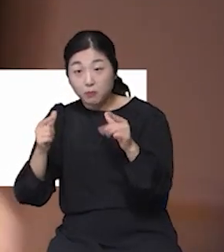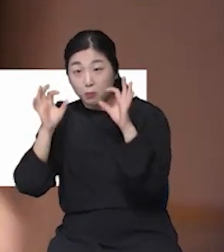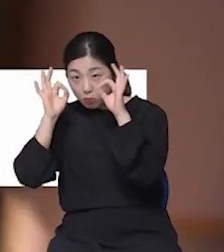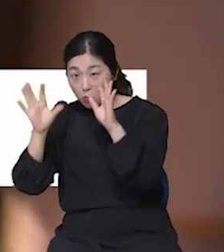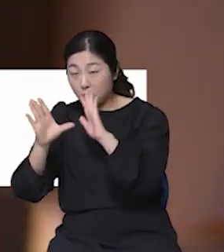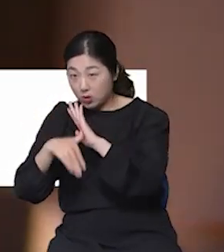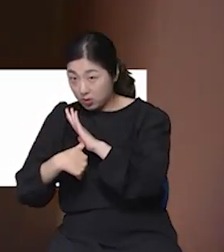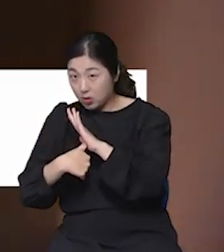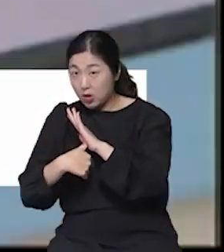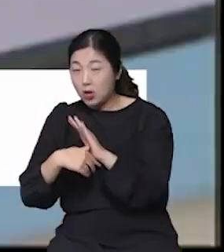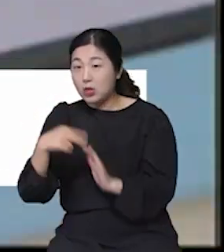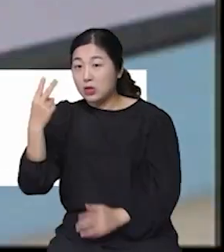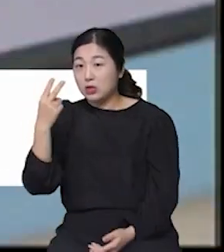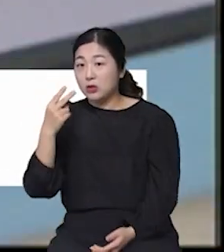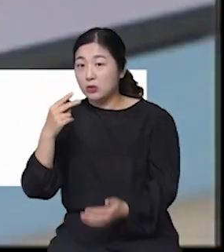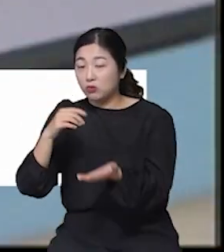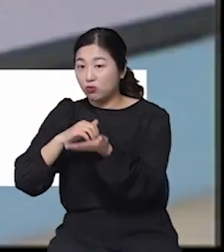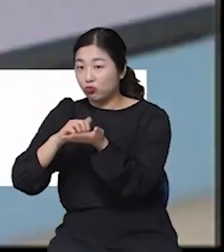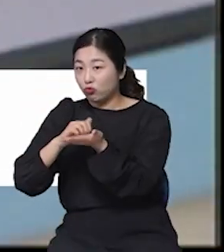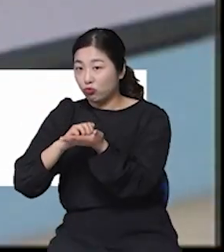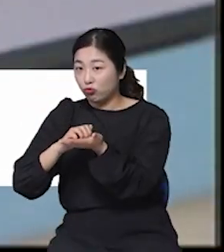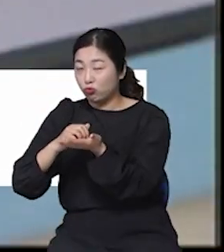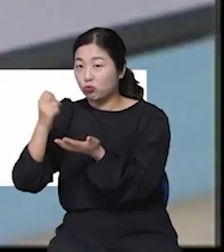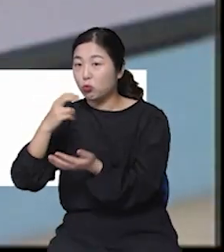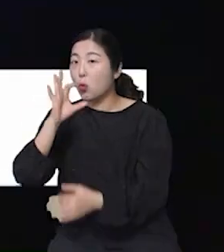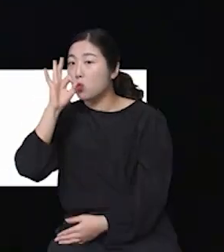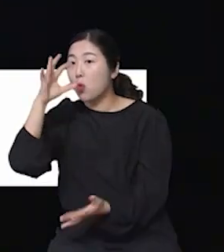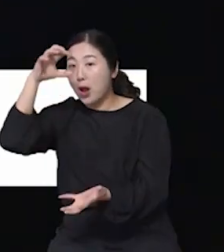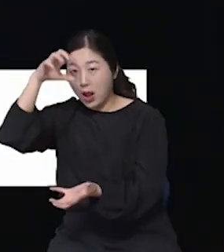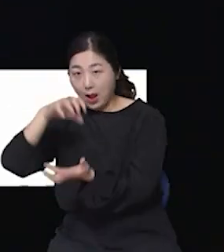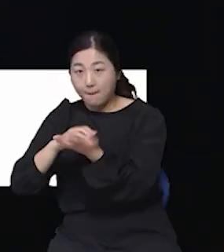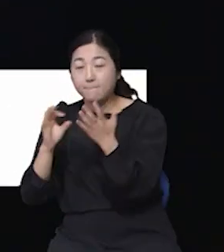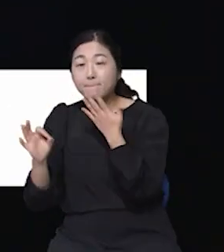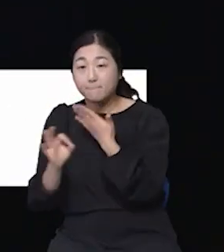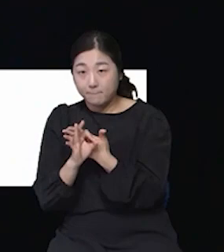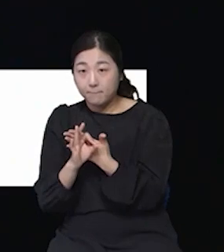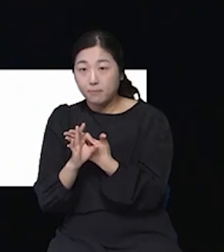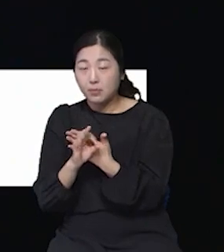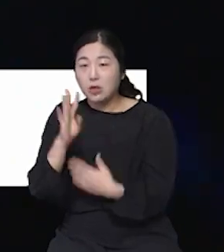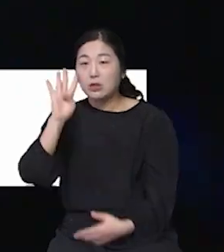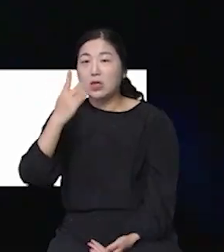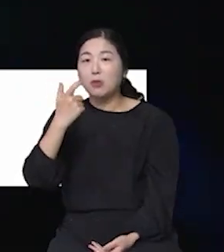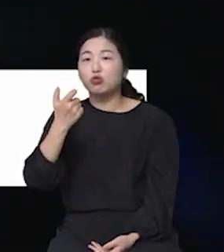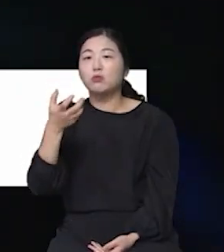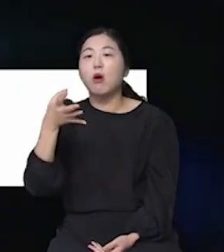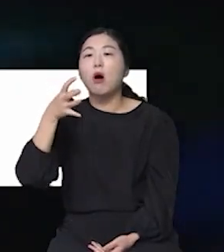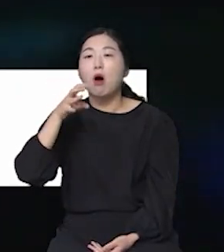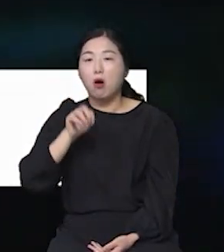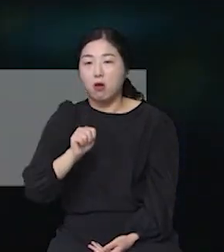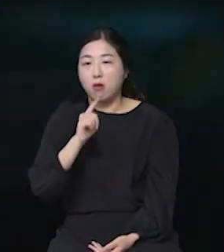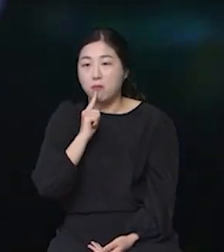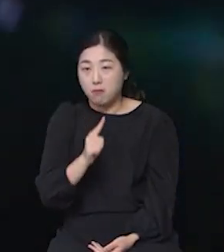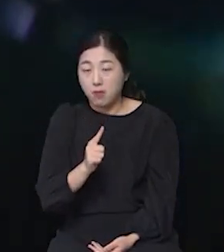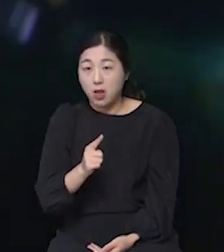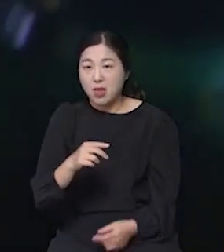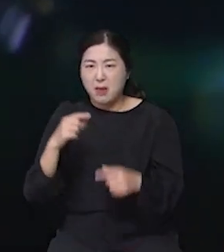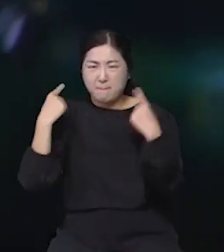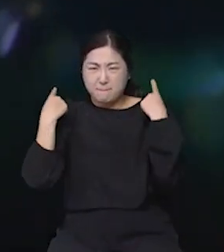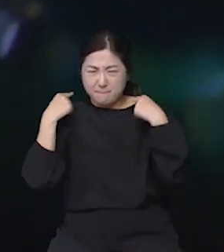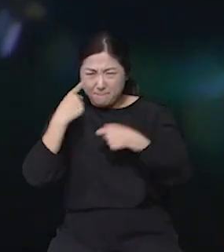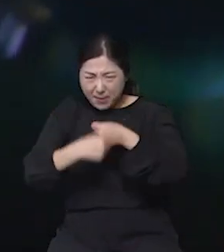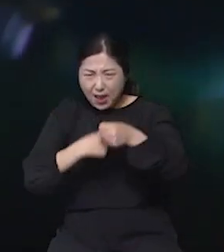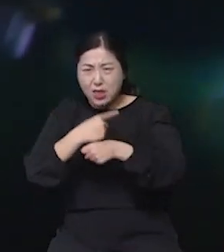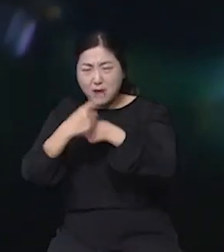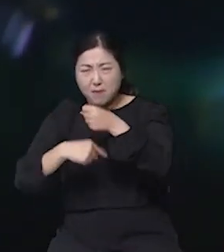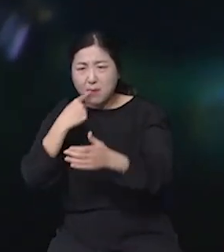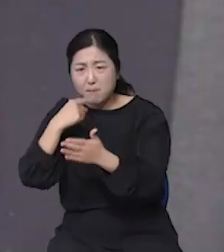동안 2,865건의 보이스피싱 범죄 피해가 있었고 피해액은 460억 원으로 확인됐으며 해마다